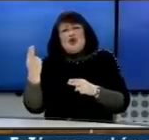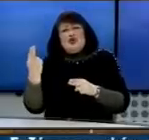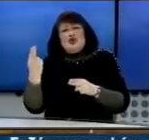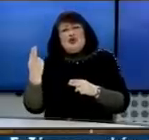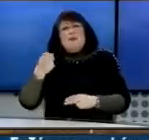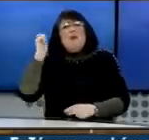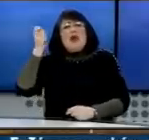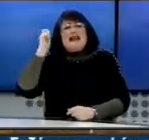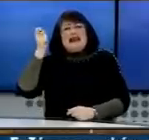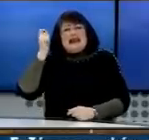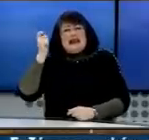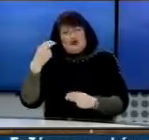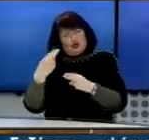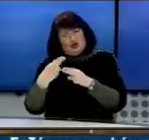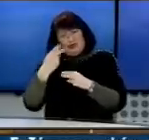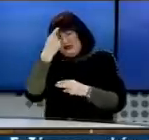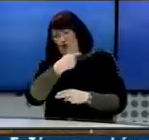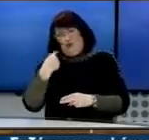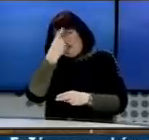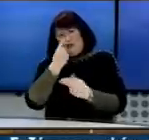στερέωμα.